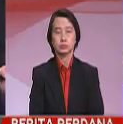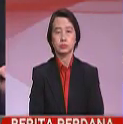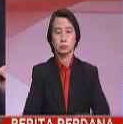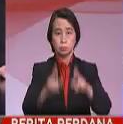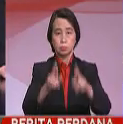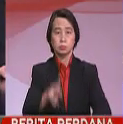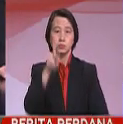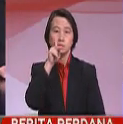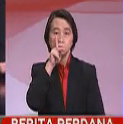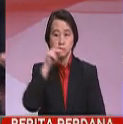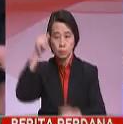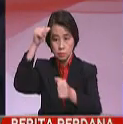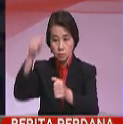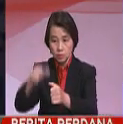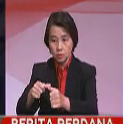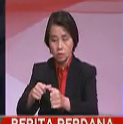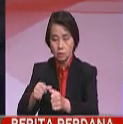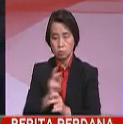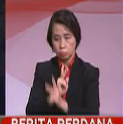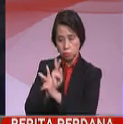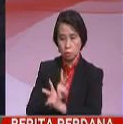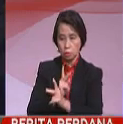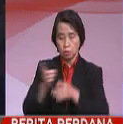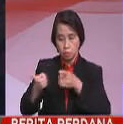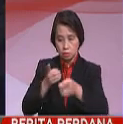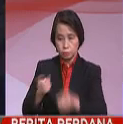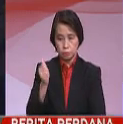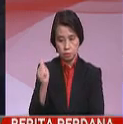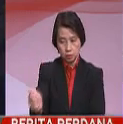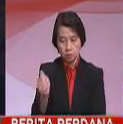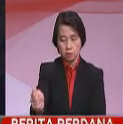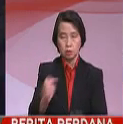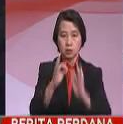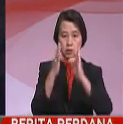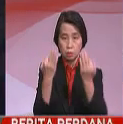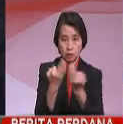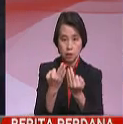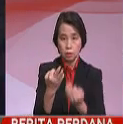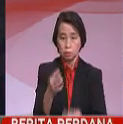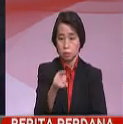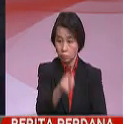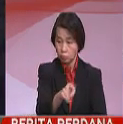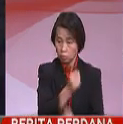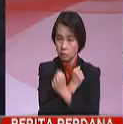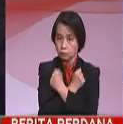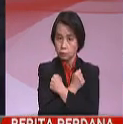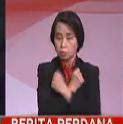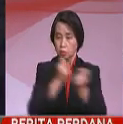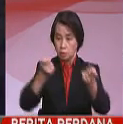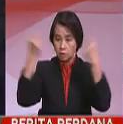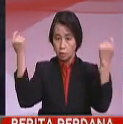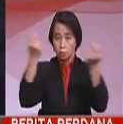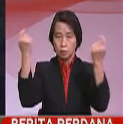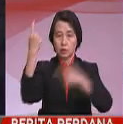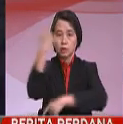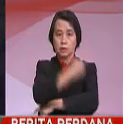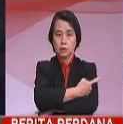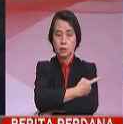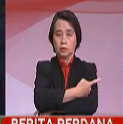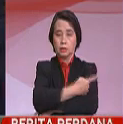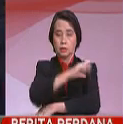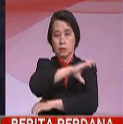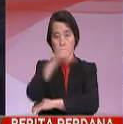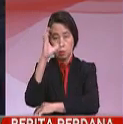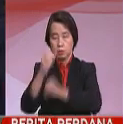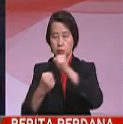Rakyat Kedah turut diingatkan sentiasa menjaga disiplin diri, keluarga dan mereka yang tersayang dalam meraikan sambutan Hari Natal dan